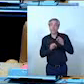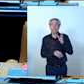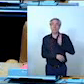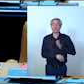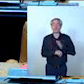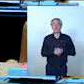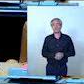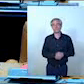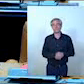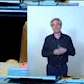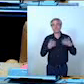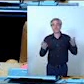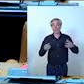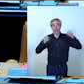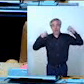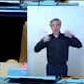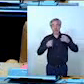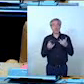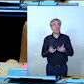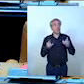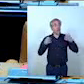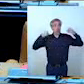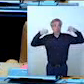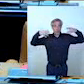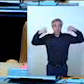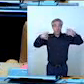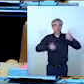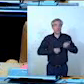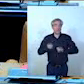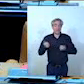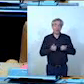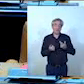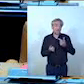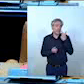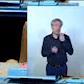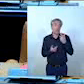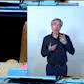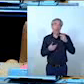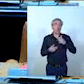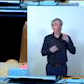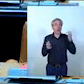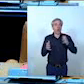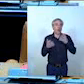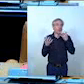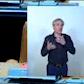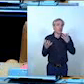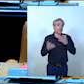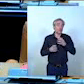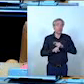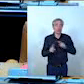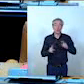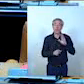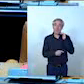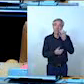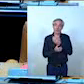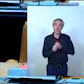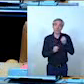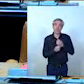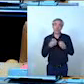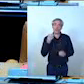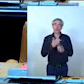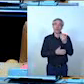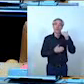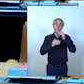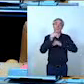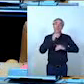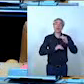La lumière en ville est un service et ne peut plus être considérée comme étant un caprice. Vient d'être enclenché notre programme d'éclairage